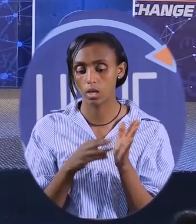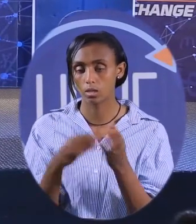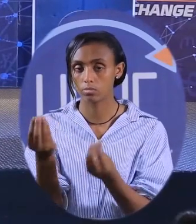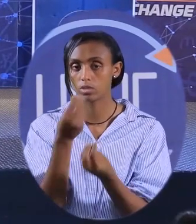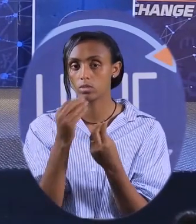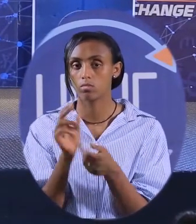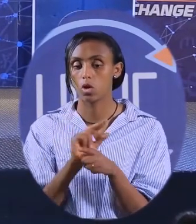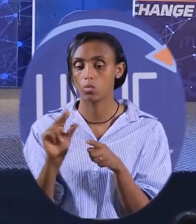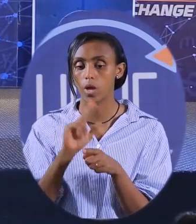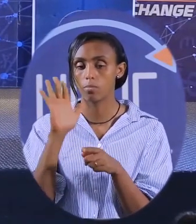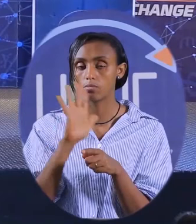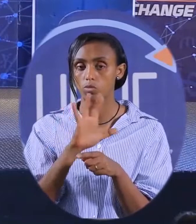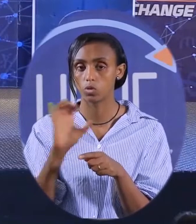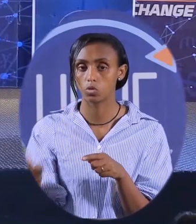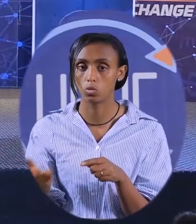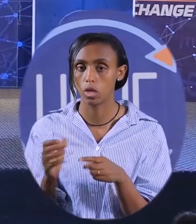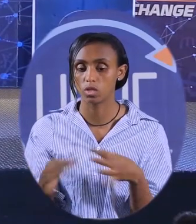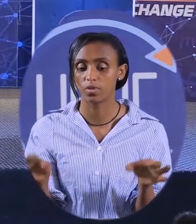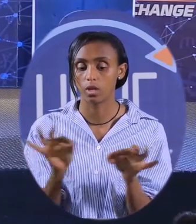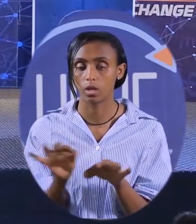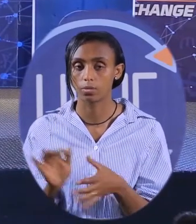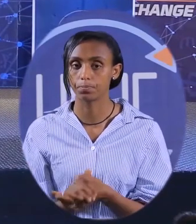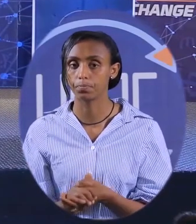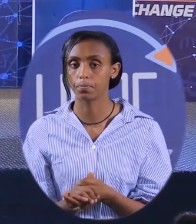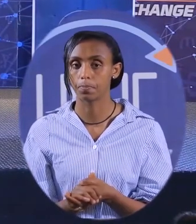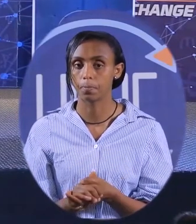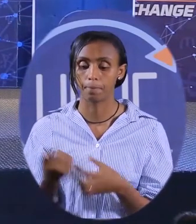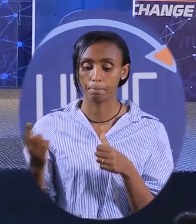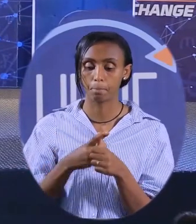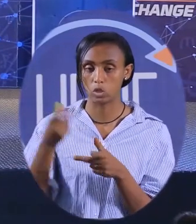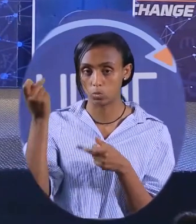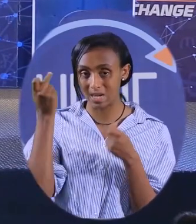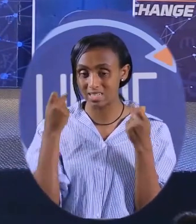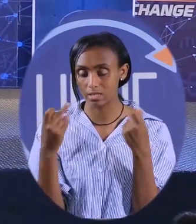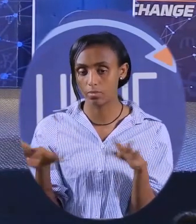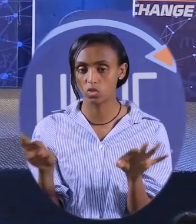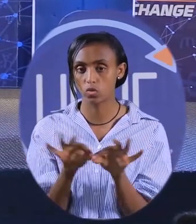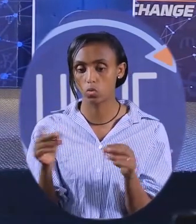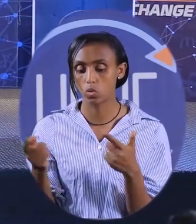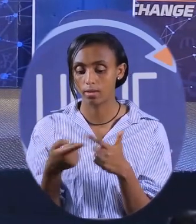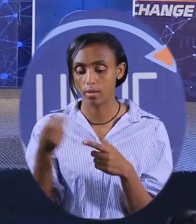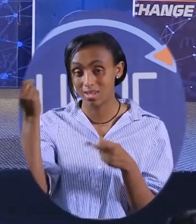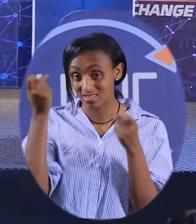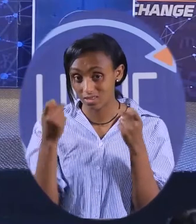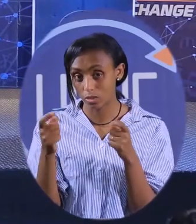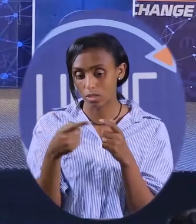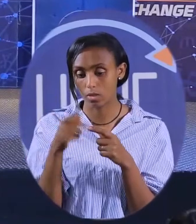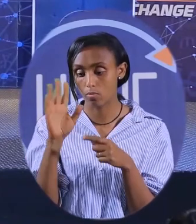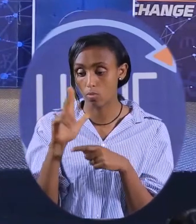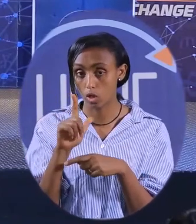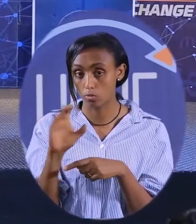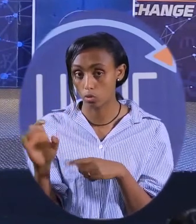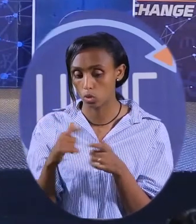ምግብ ባለሙያዎች እስከ 500 ያስፈልጉናል። ይሄ ይታወቃል። በመጀመሪያ ዲግሪ የሚያስፈልጉ እንደገና በሁለተኛ ዲግሪ እስከ 100